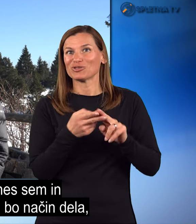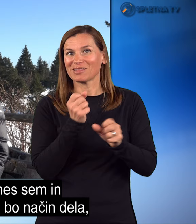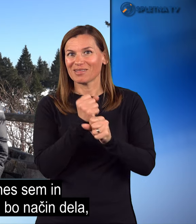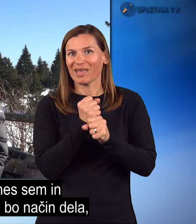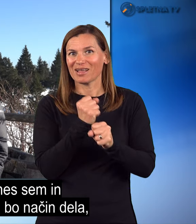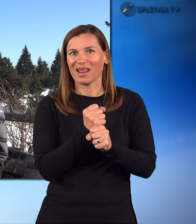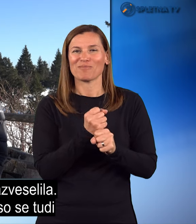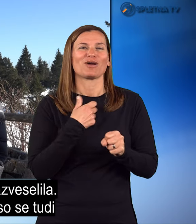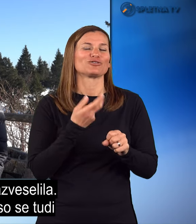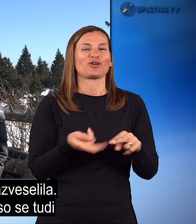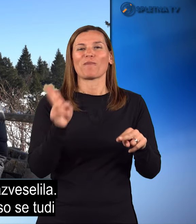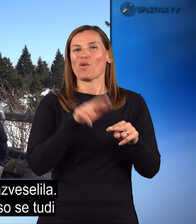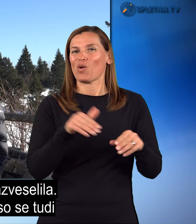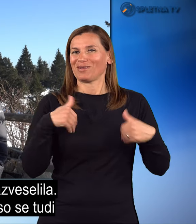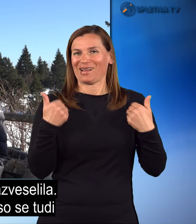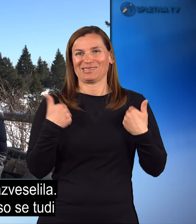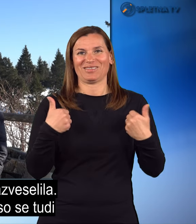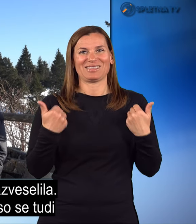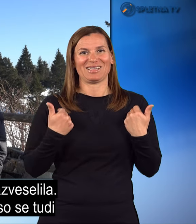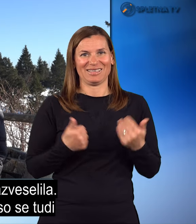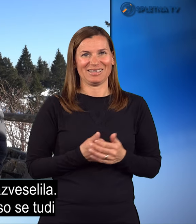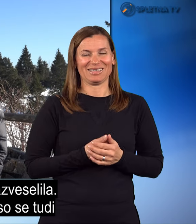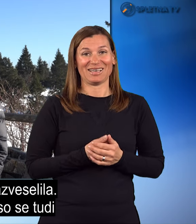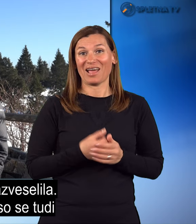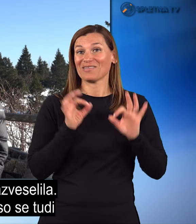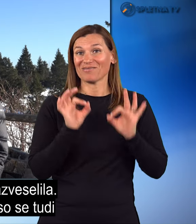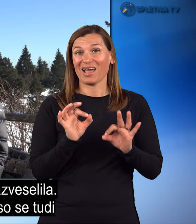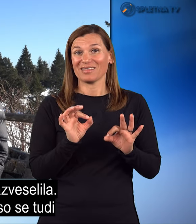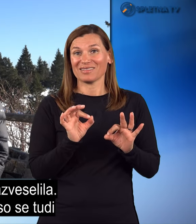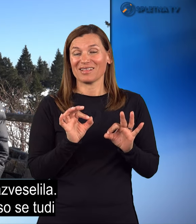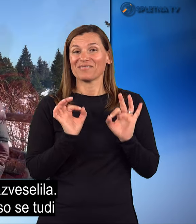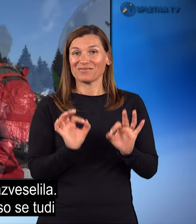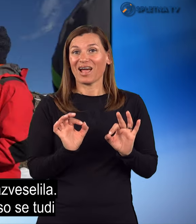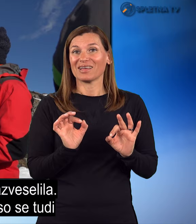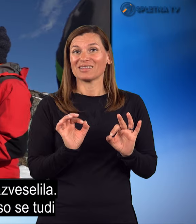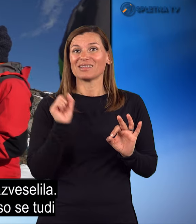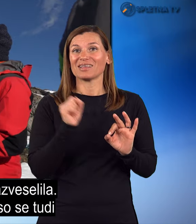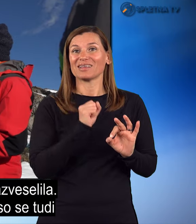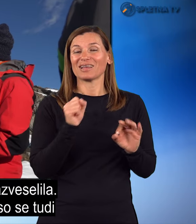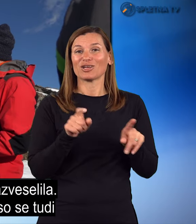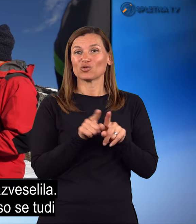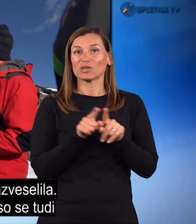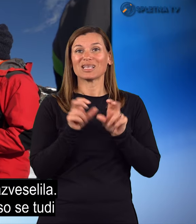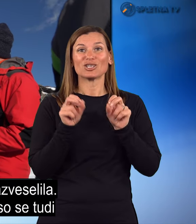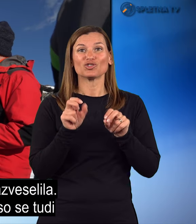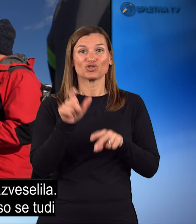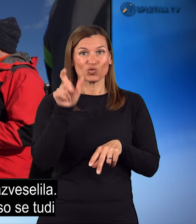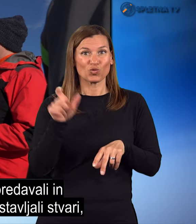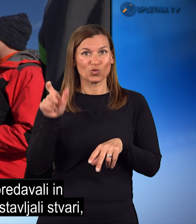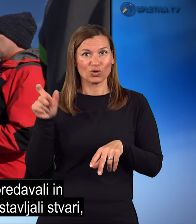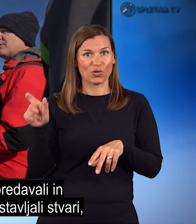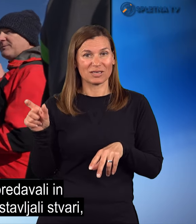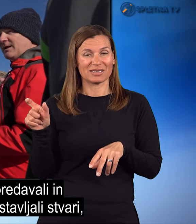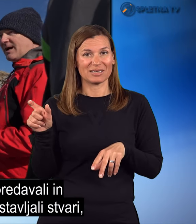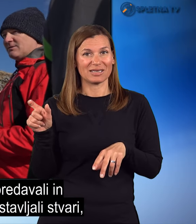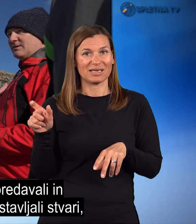kakšen bo način dela, sem se še bolj razveselila. Fajn je bilo, ker so tudi v bistvu